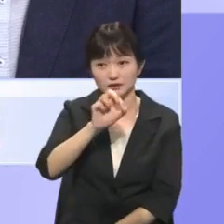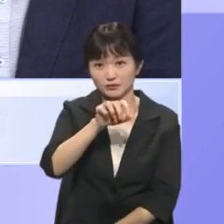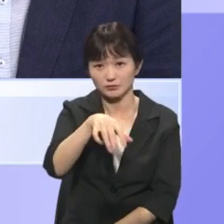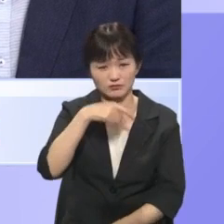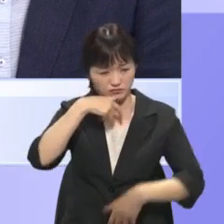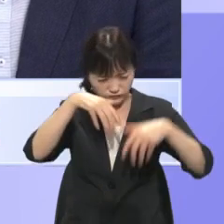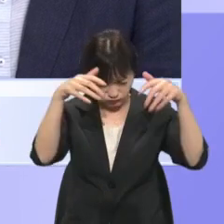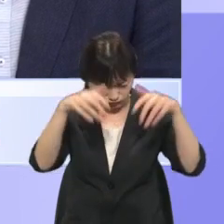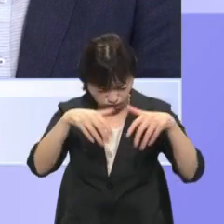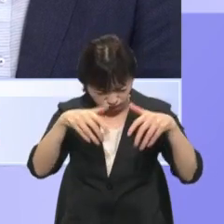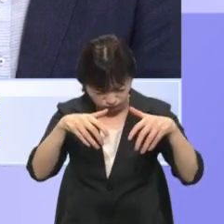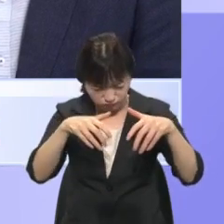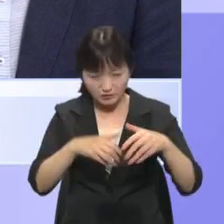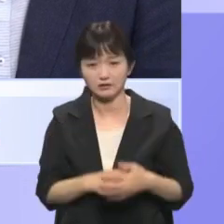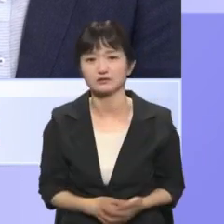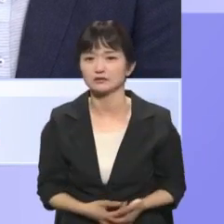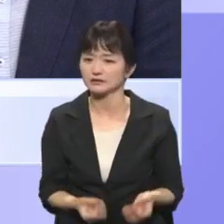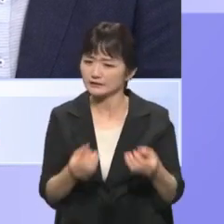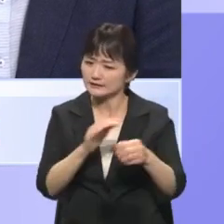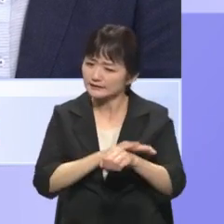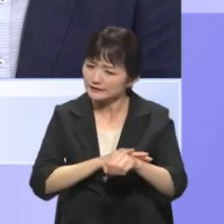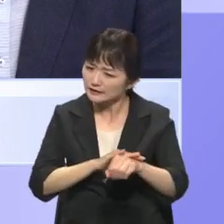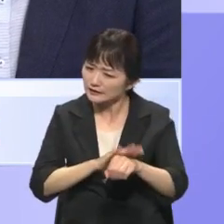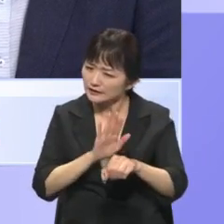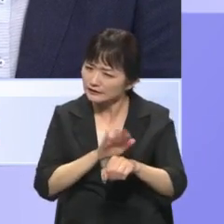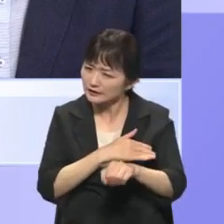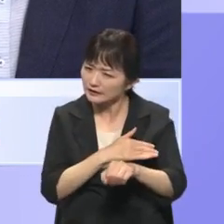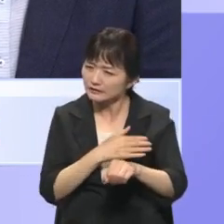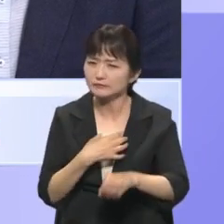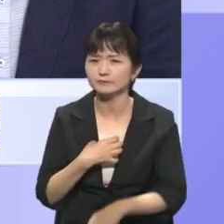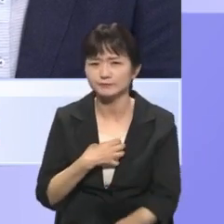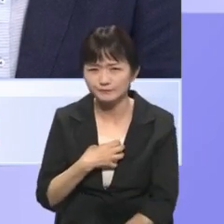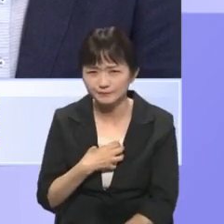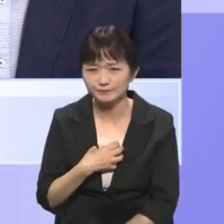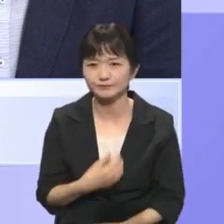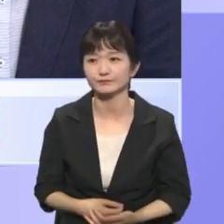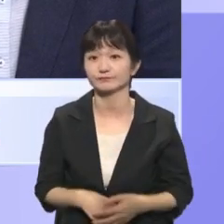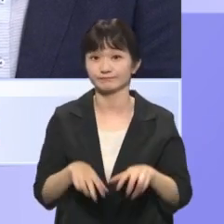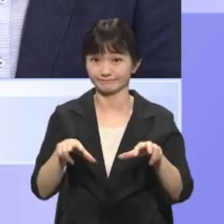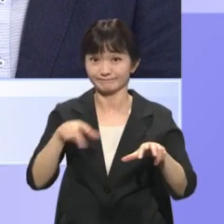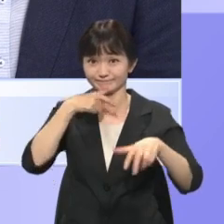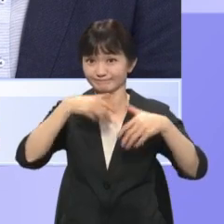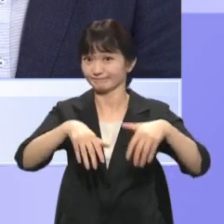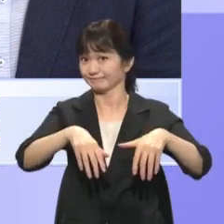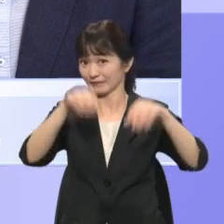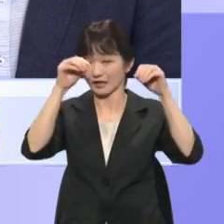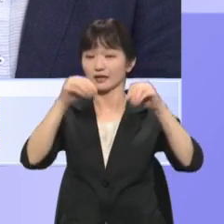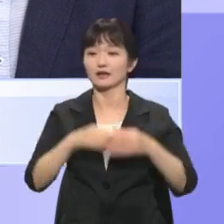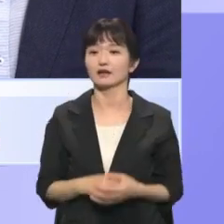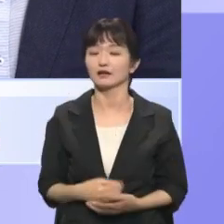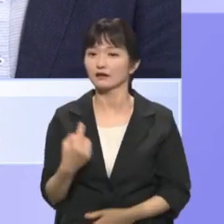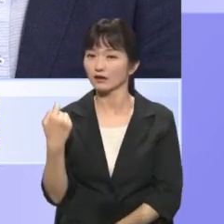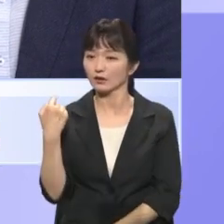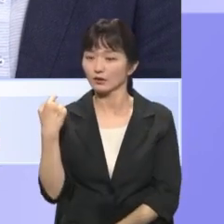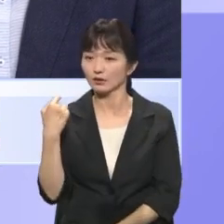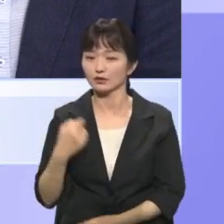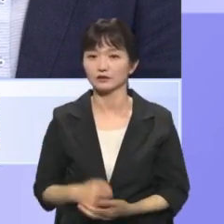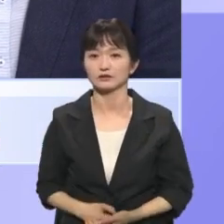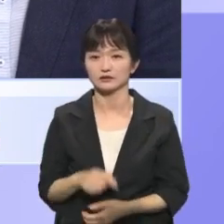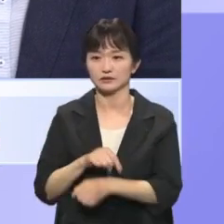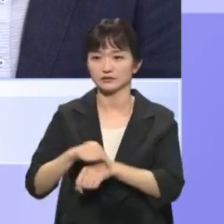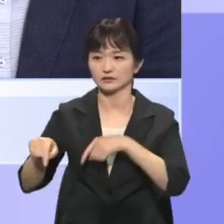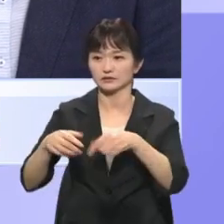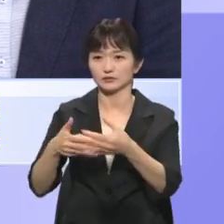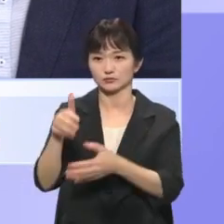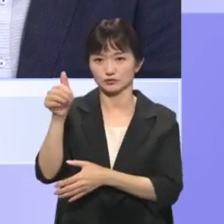그래서 저희끼리 행사가 잘 진행될지 걱정이다 이런 얘기도 했는데 일단 지금 비가 그쳤고 어제 보면 이제 이상민 해양분